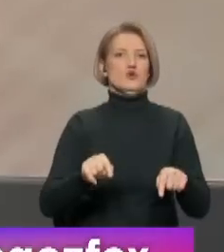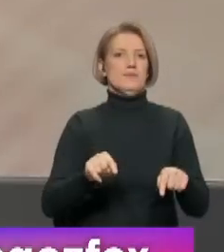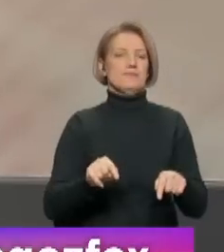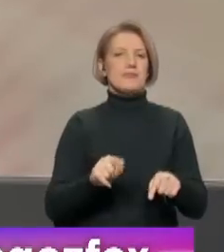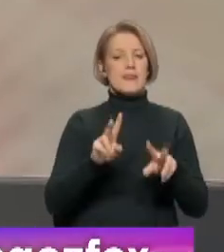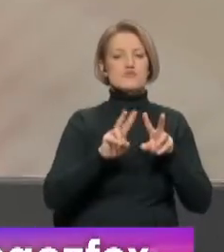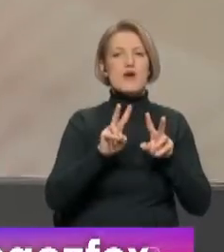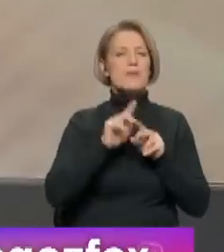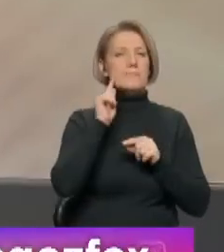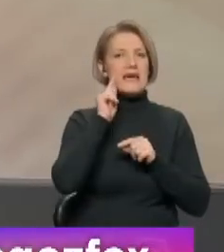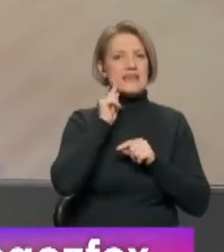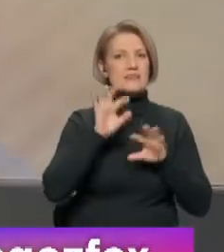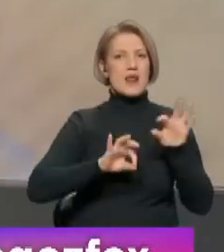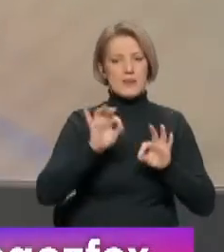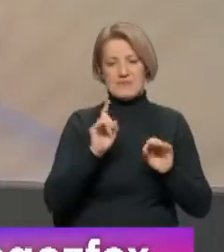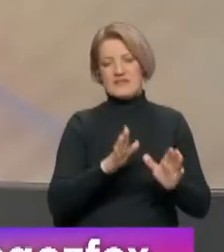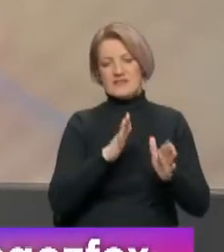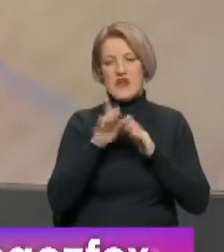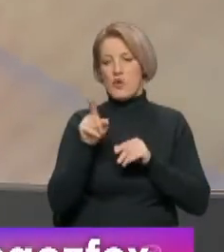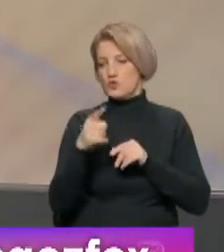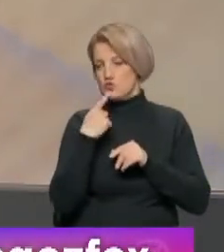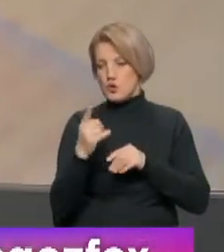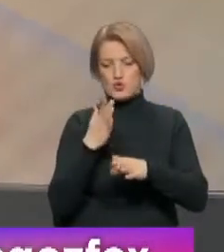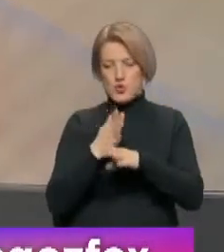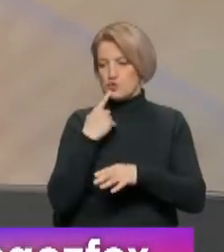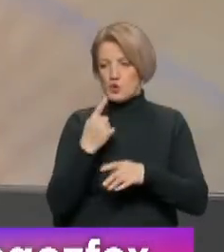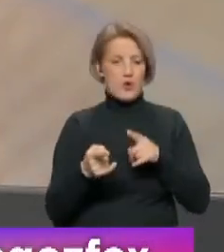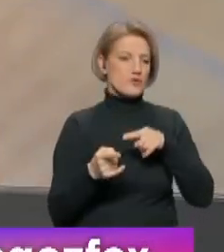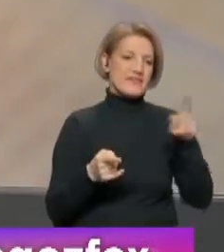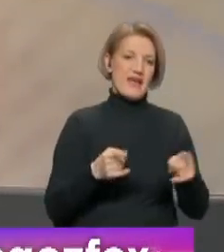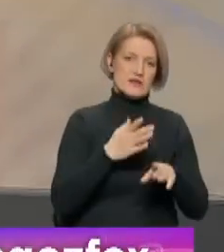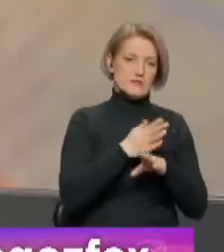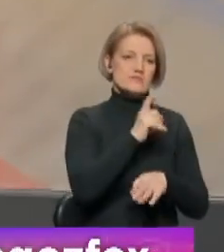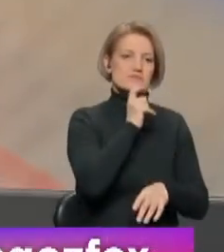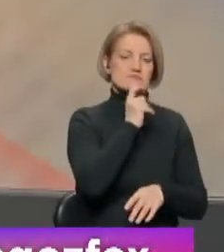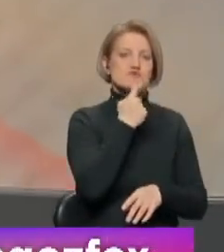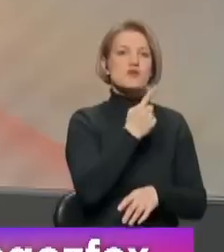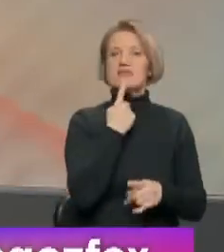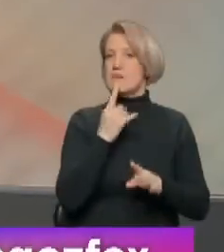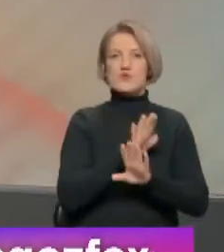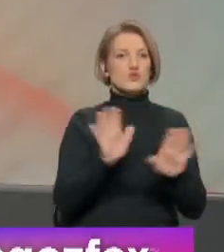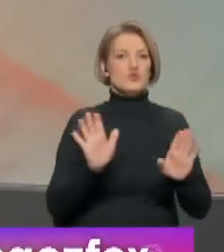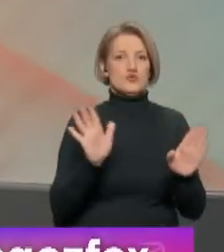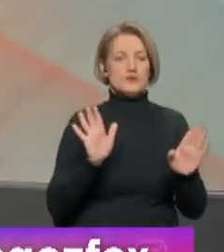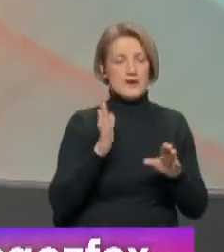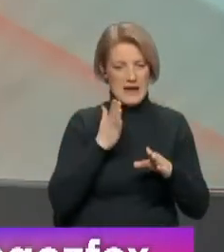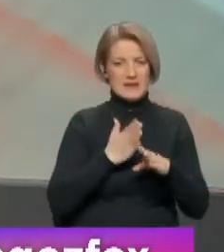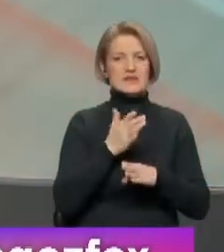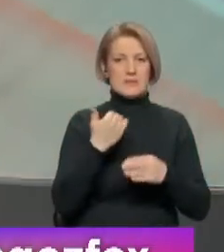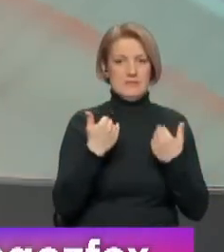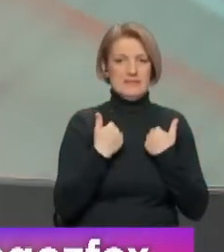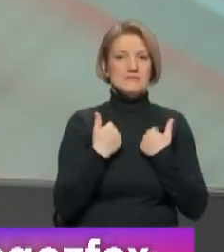Murat Bey'in değerlendirmeleri bir taraf onu söylüyor Doğru söylüyor Diğer taraf bunu söylüyor yanlış söylüyor demiyoruz Aslında